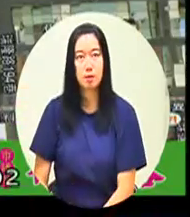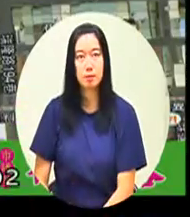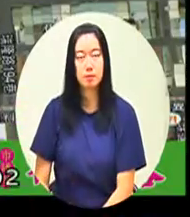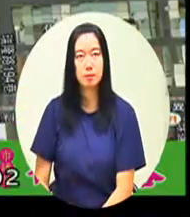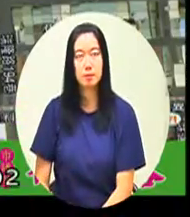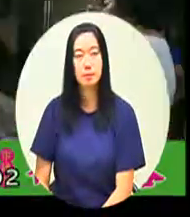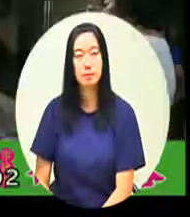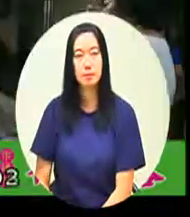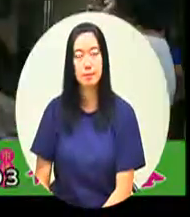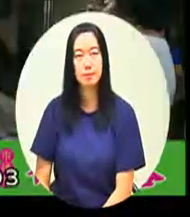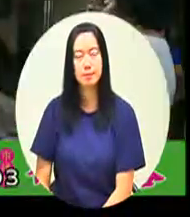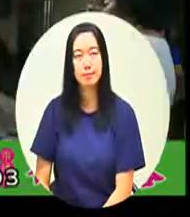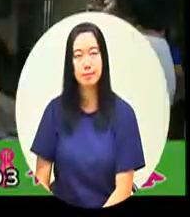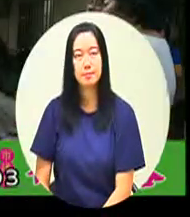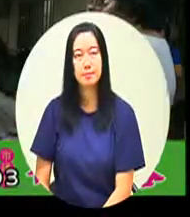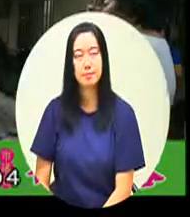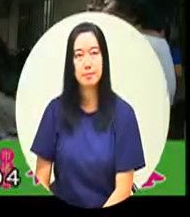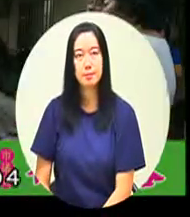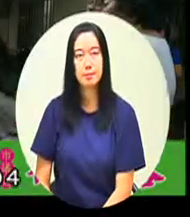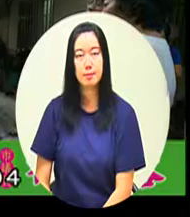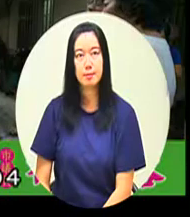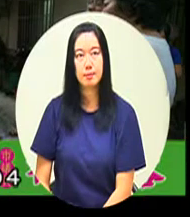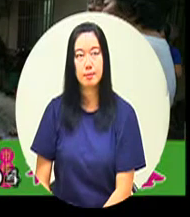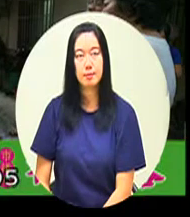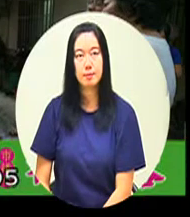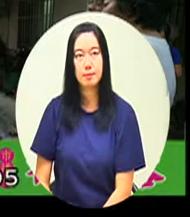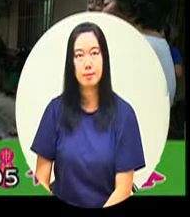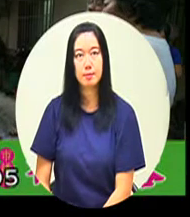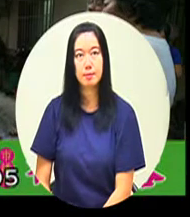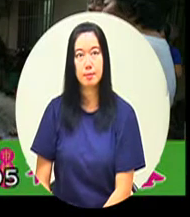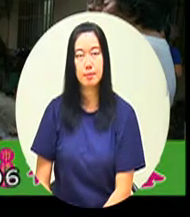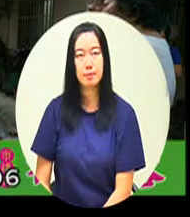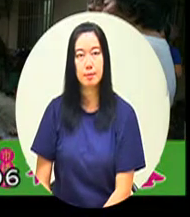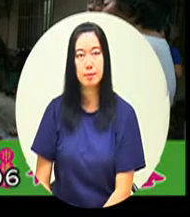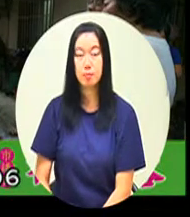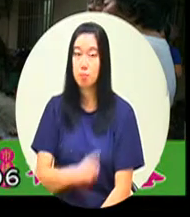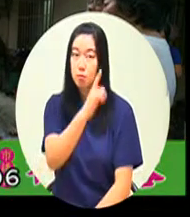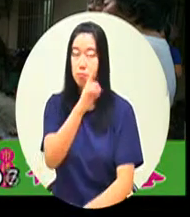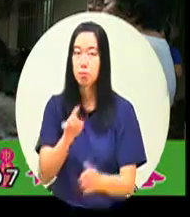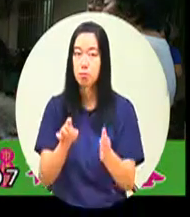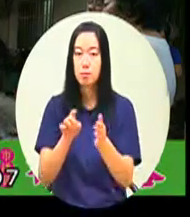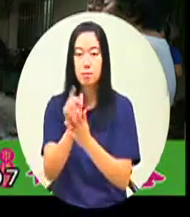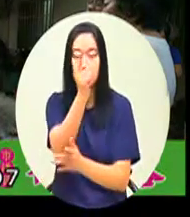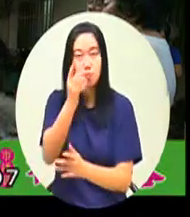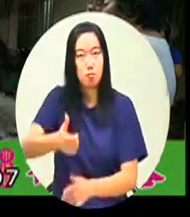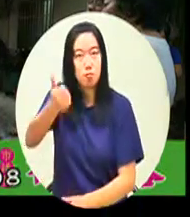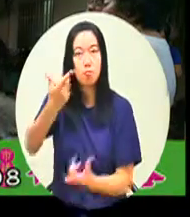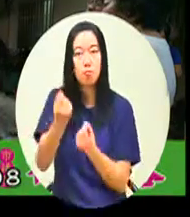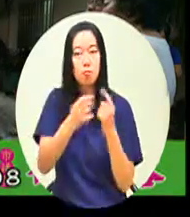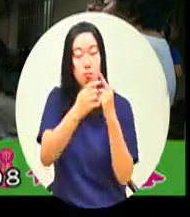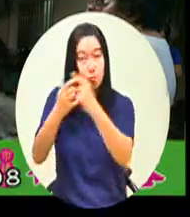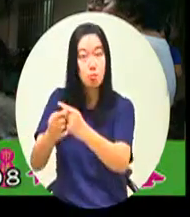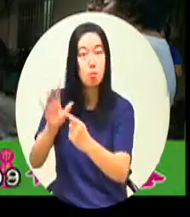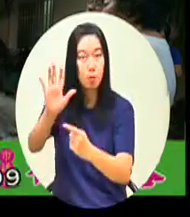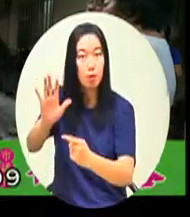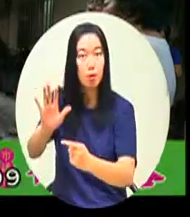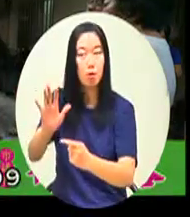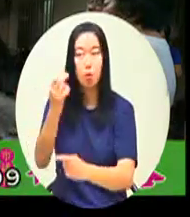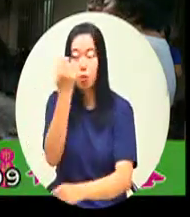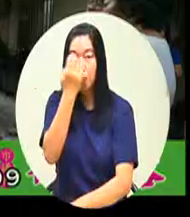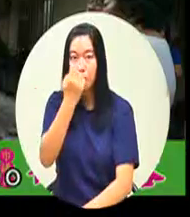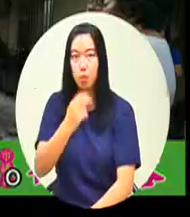以这个。那天我们好像科长也去嘛哈，科长林根达科长也